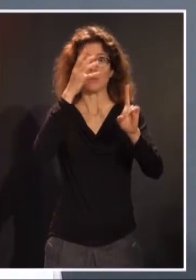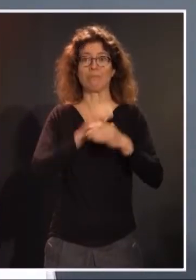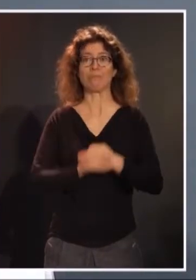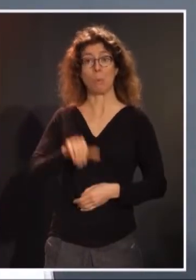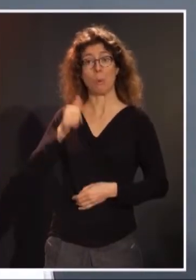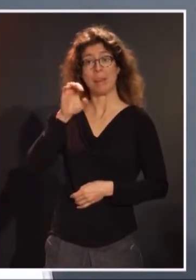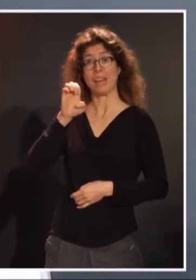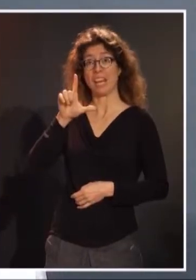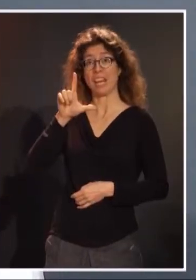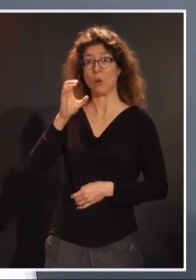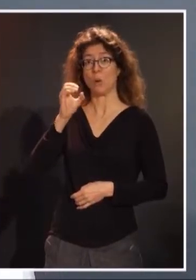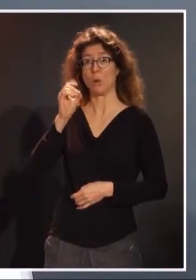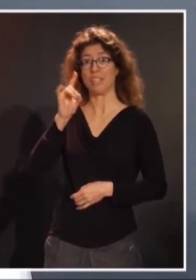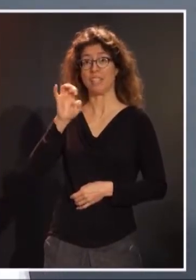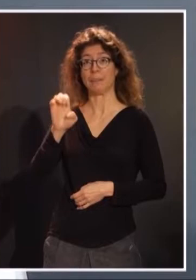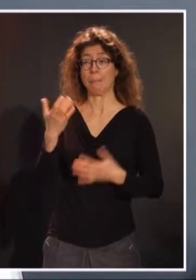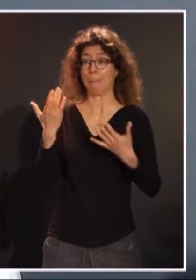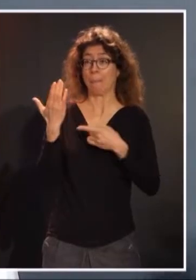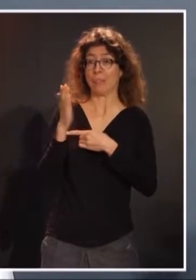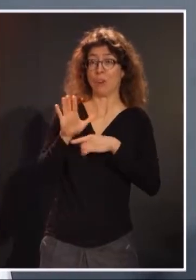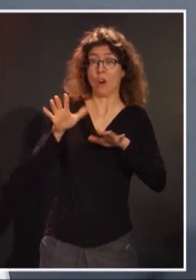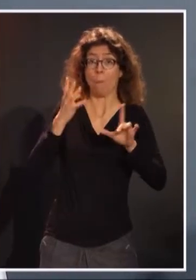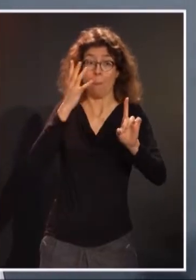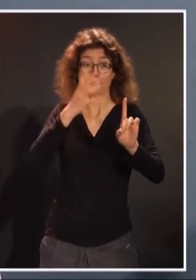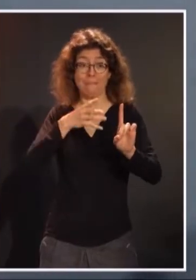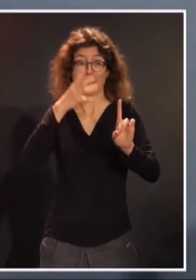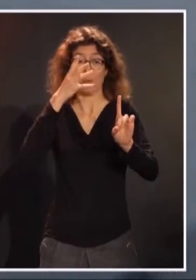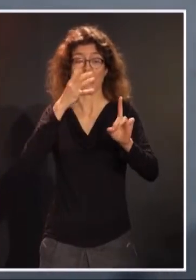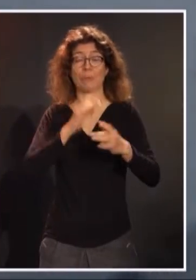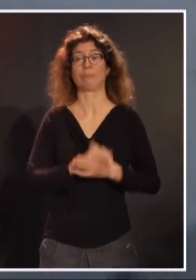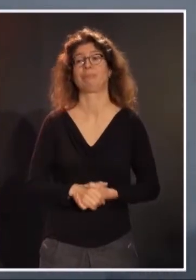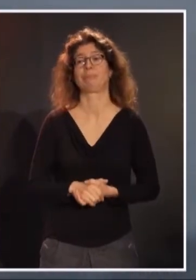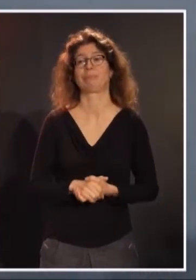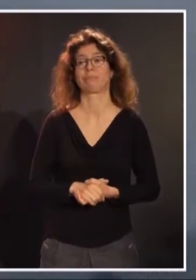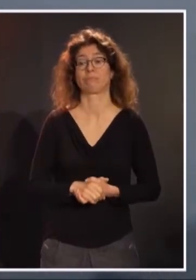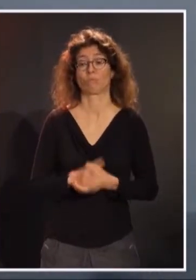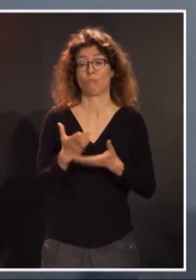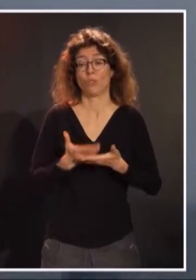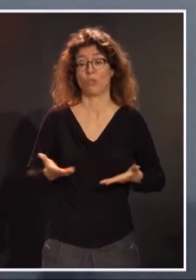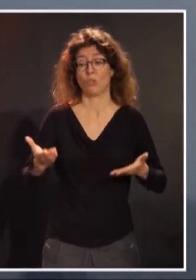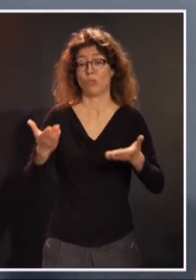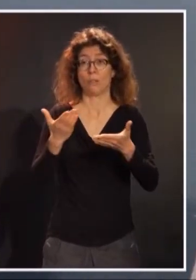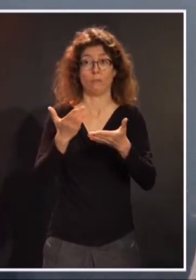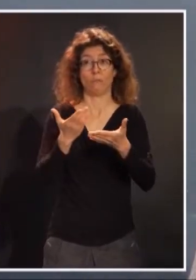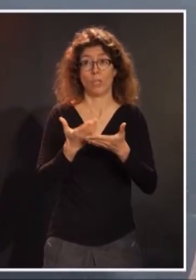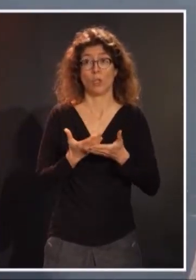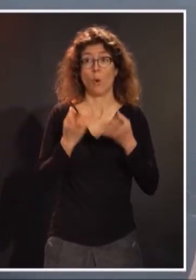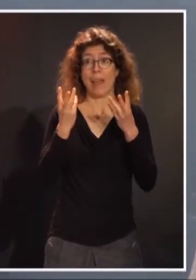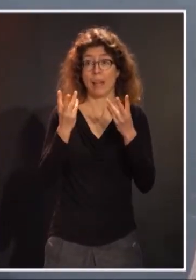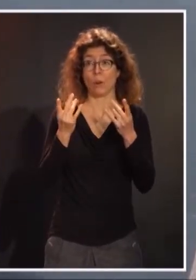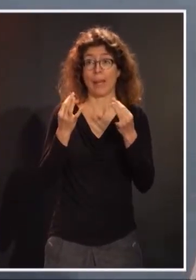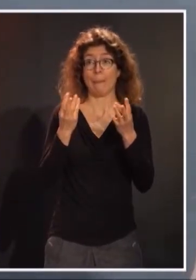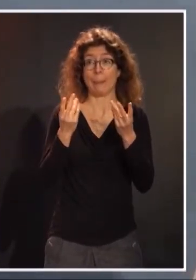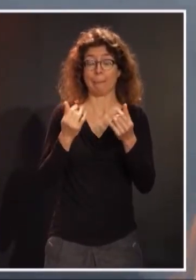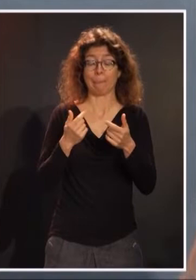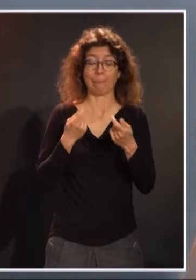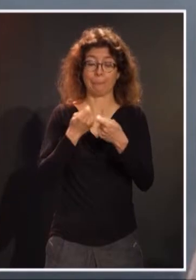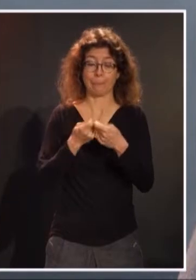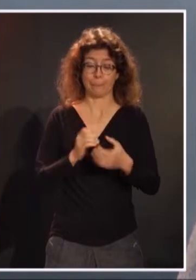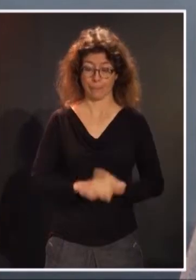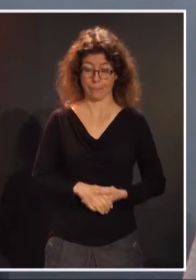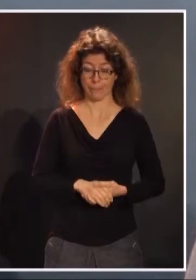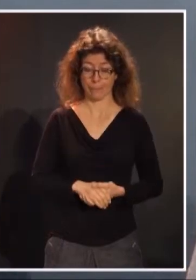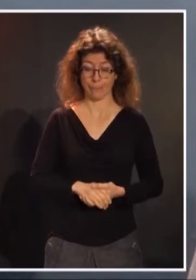faire une présentation de la démarche d'évaluation que l'on peut réaliser en ergothérapie. Ensuite, on vous présentera donc trois